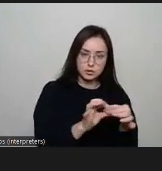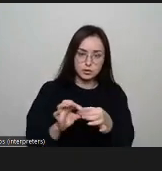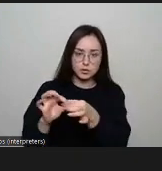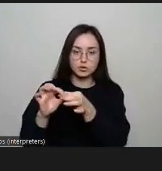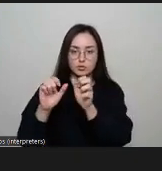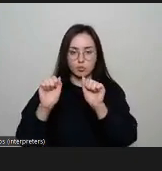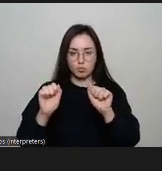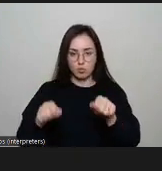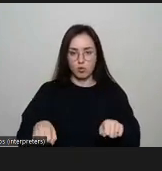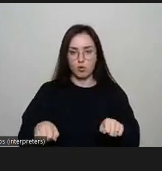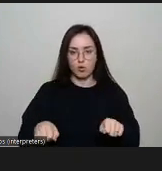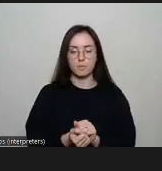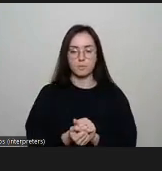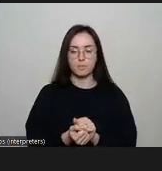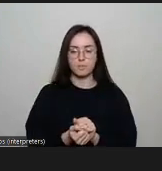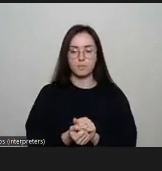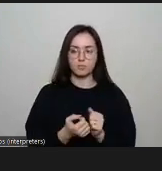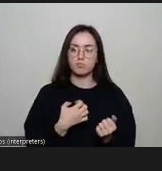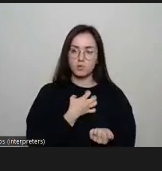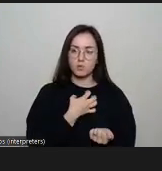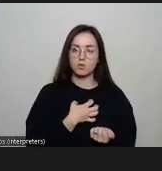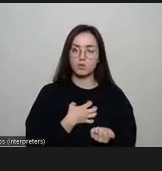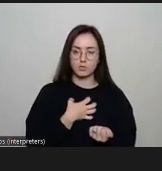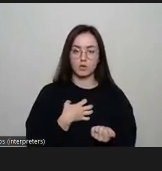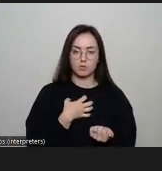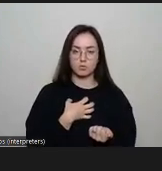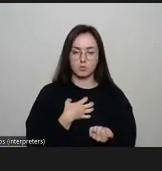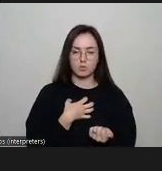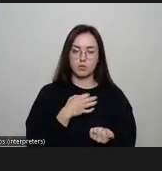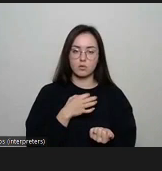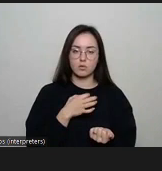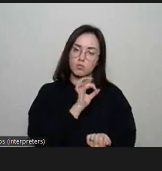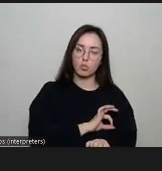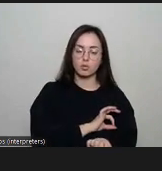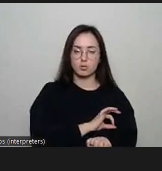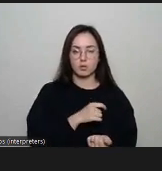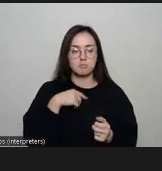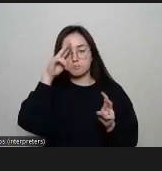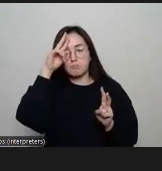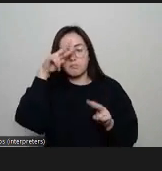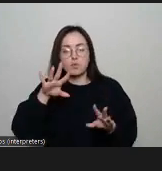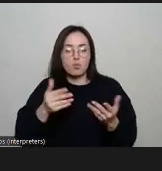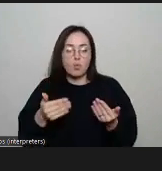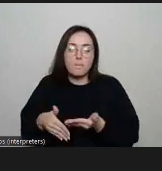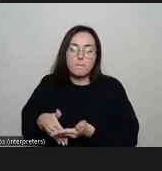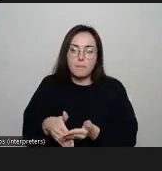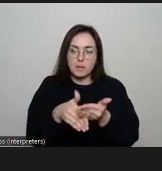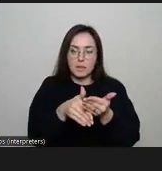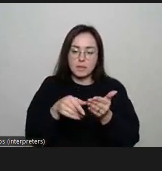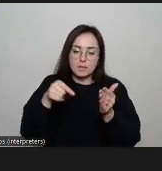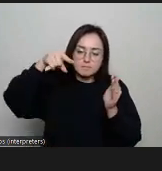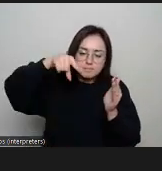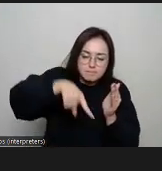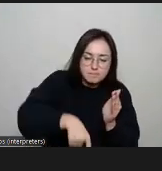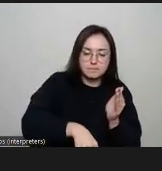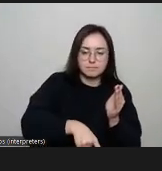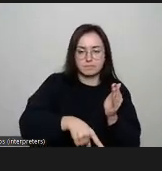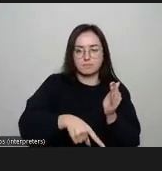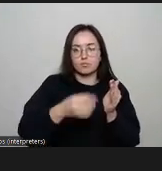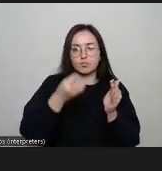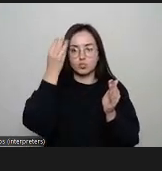sąlyčio taškai labai patogus, nežinau, ir man atrodo, tas padeda giliai ir